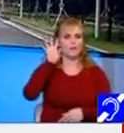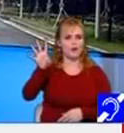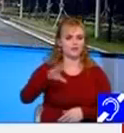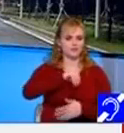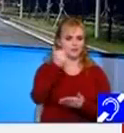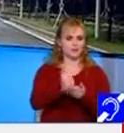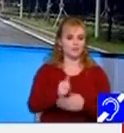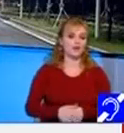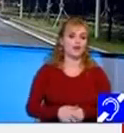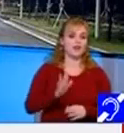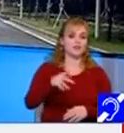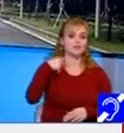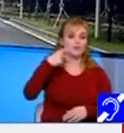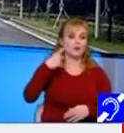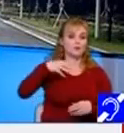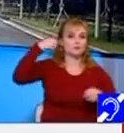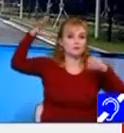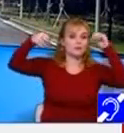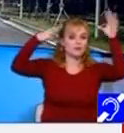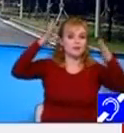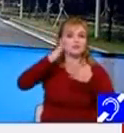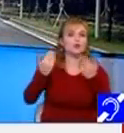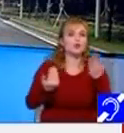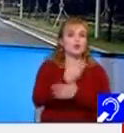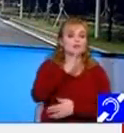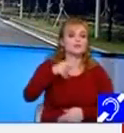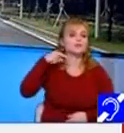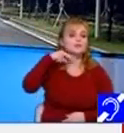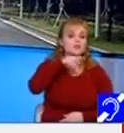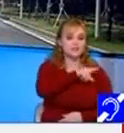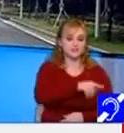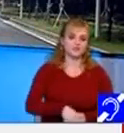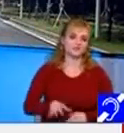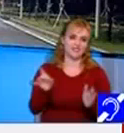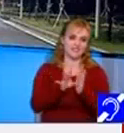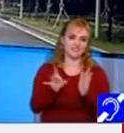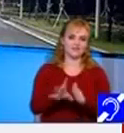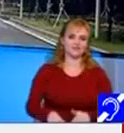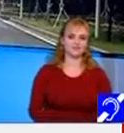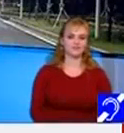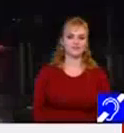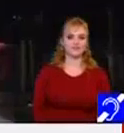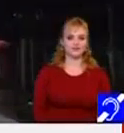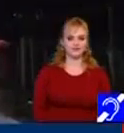străzi principale. Este vorba de corpuri de iluminat noi ce vor permite și economisirea energiei electrice.